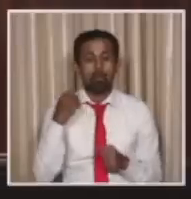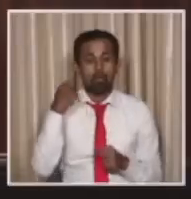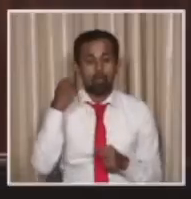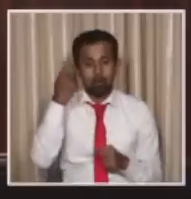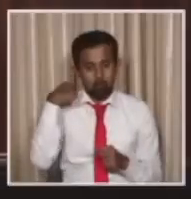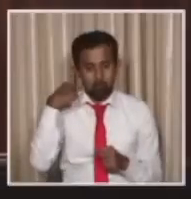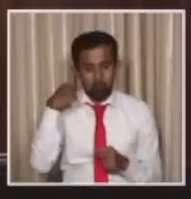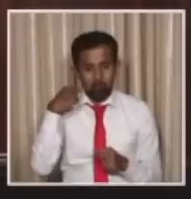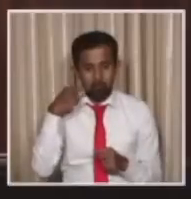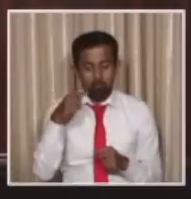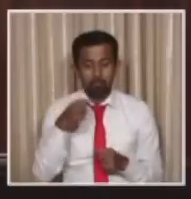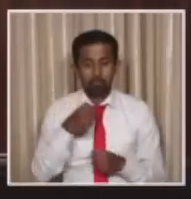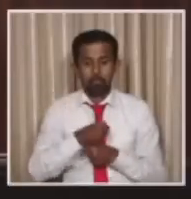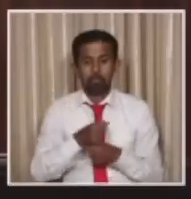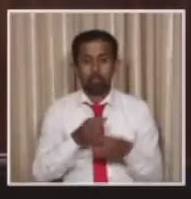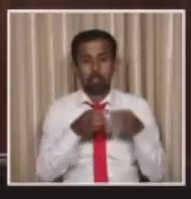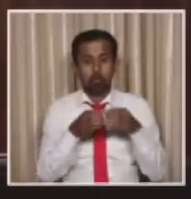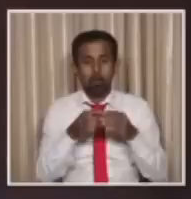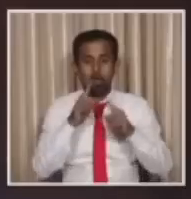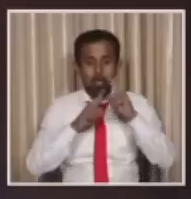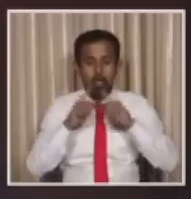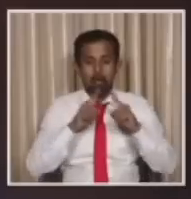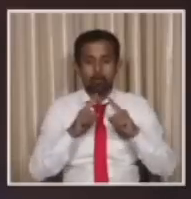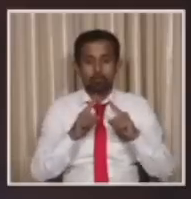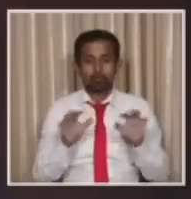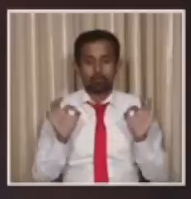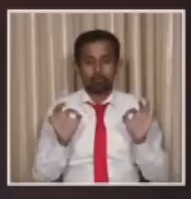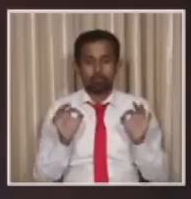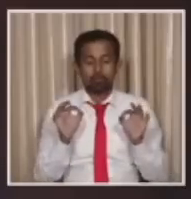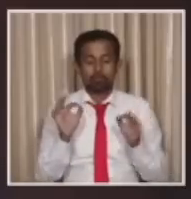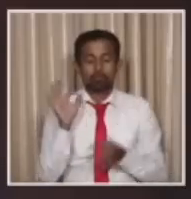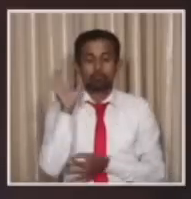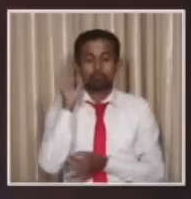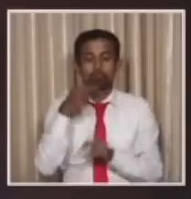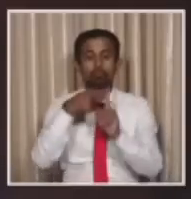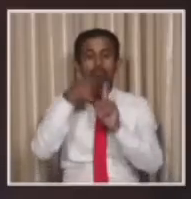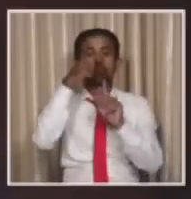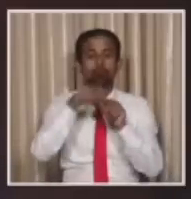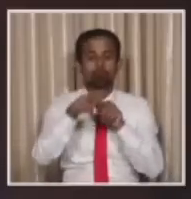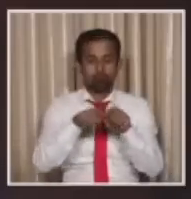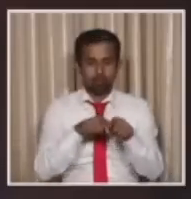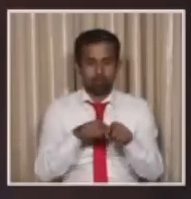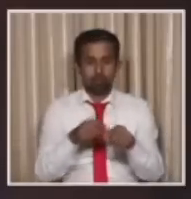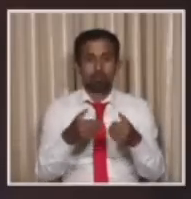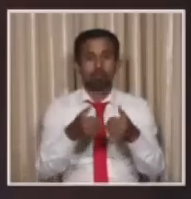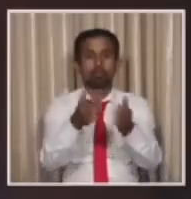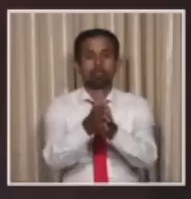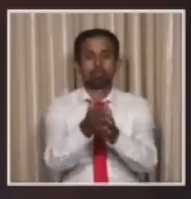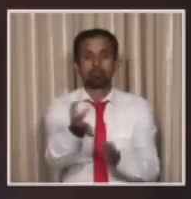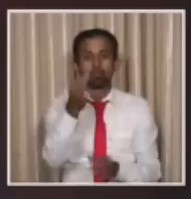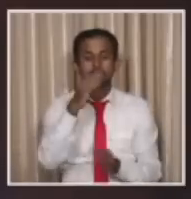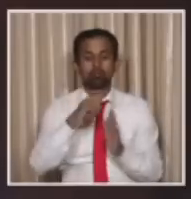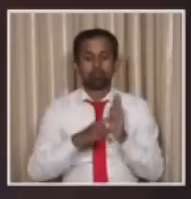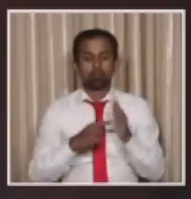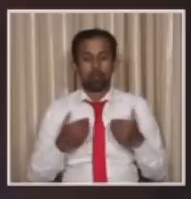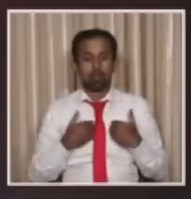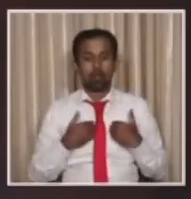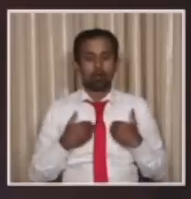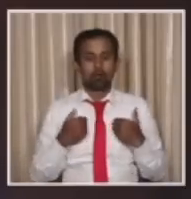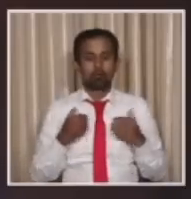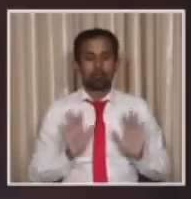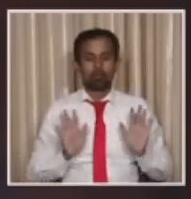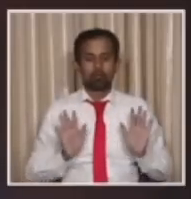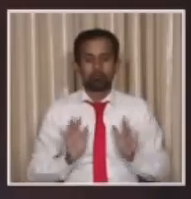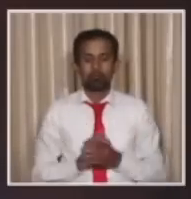මේ ආණ්ඩු පක්ෂයේ කට්ටිය කතා කරන්නේ නිකන් හරියට බුදු වෙලා වගේ. ඒ වගේ අය බෑ ඒගොල්ලන් මේ ගෙනාපු ජනකරත්නායක අපි ජනාපු ජනකරත්නායක